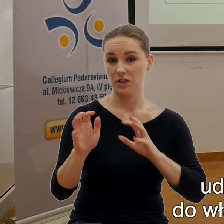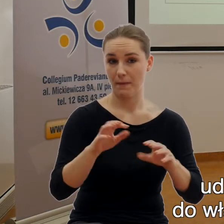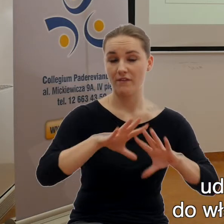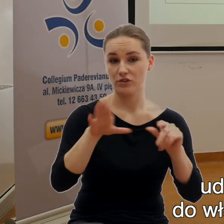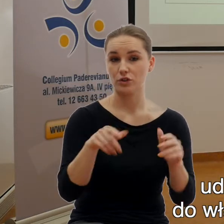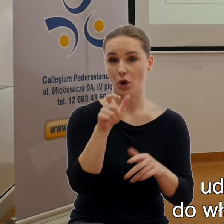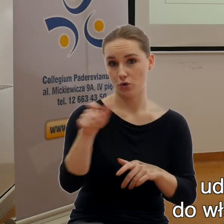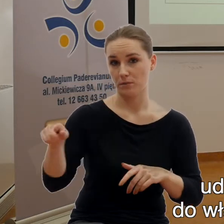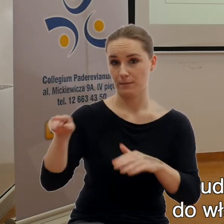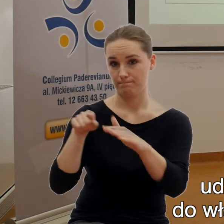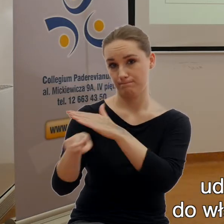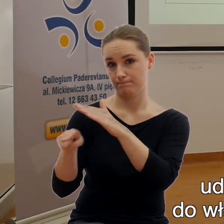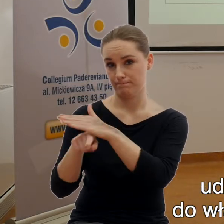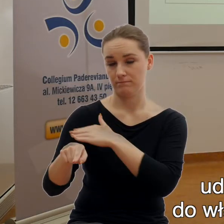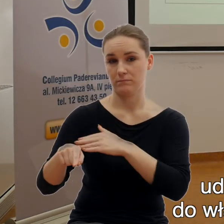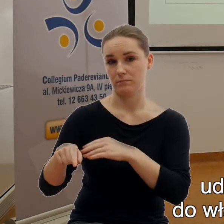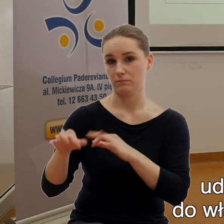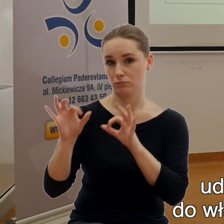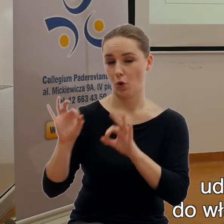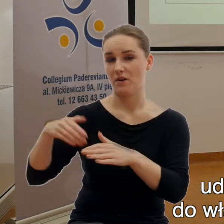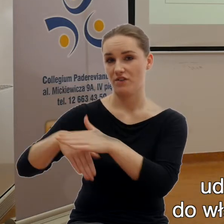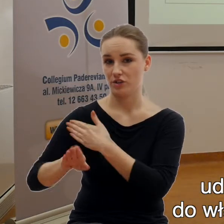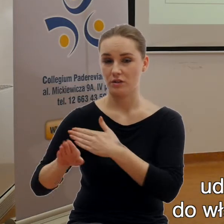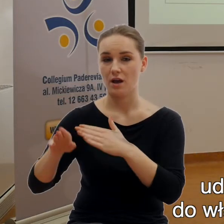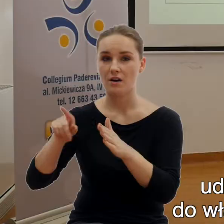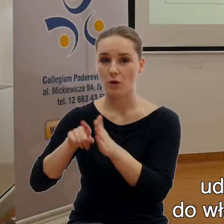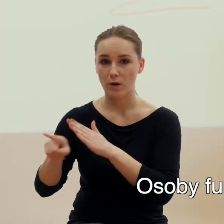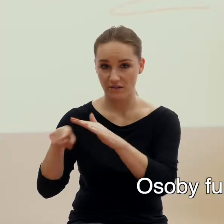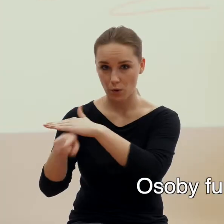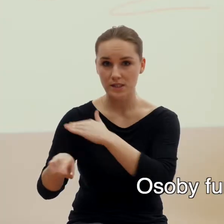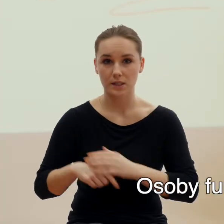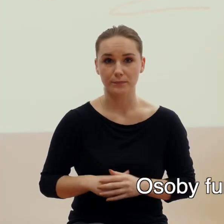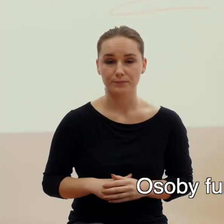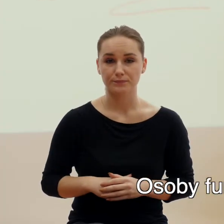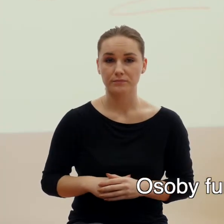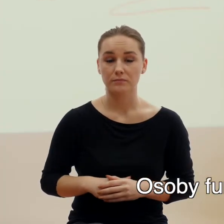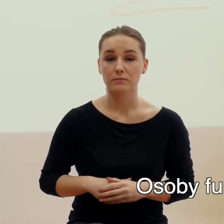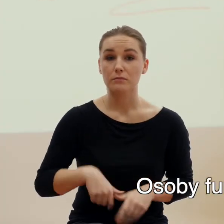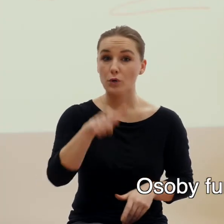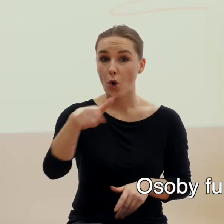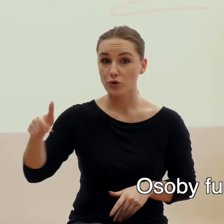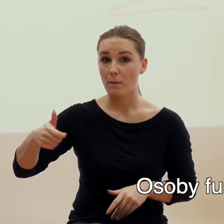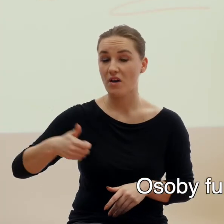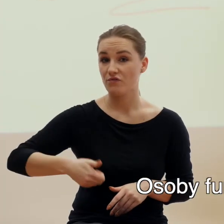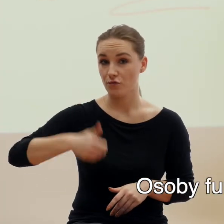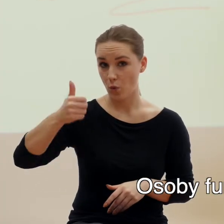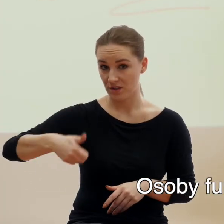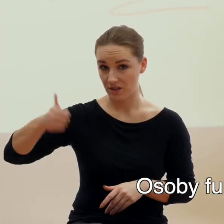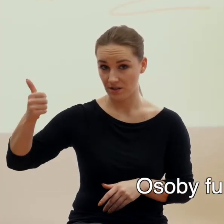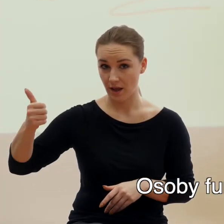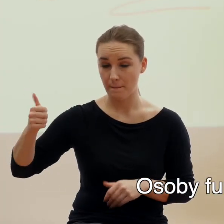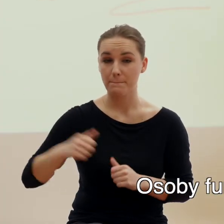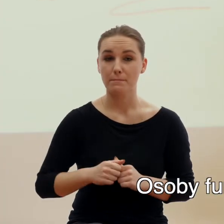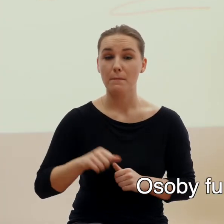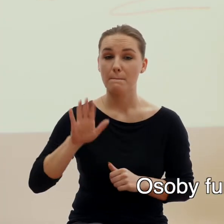udały się we właściwym kierunku do właściwego wyjścia ewakuacyjnego. Osoby funkcyjne utrzymują kontakt z tym